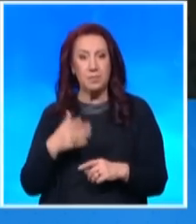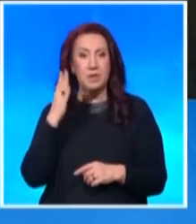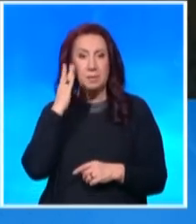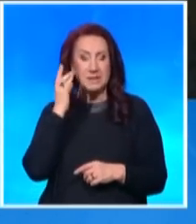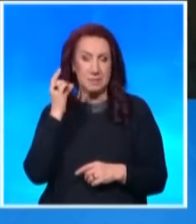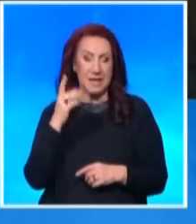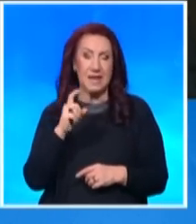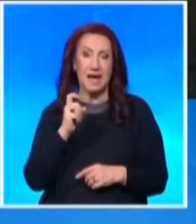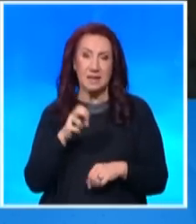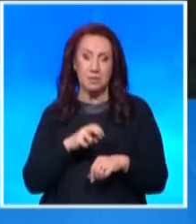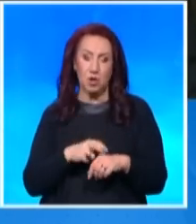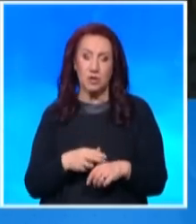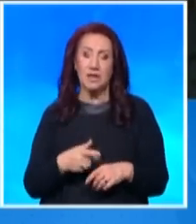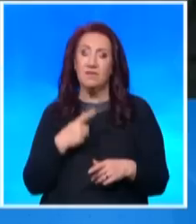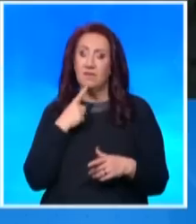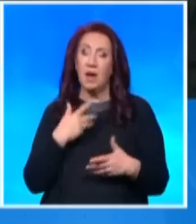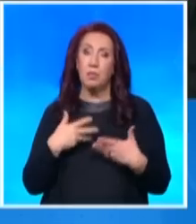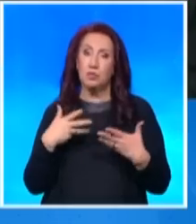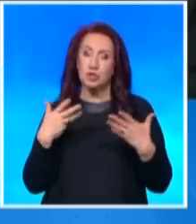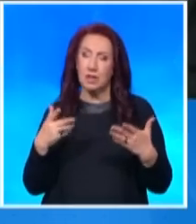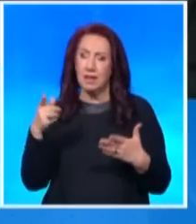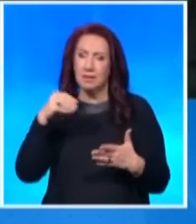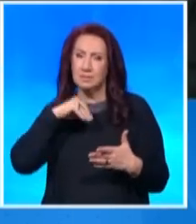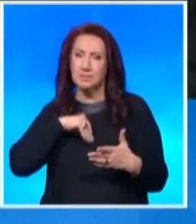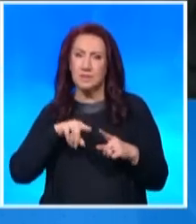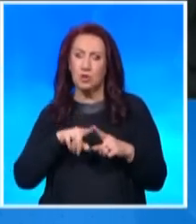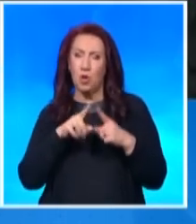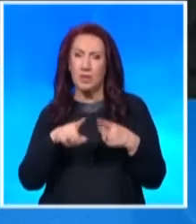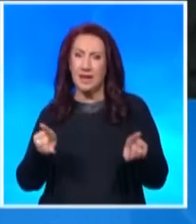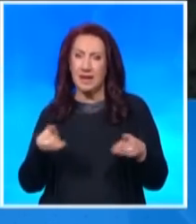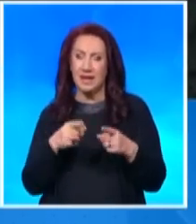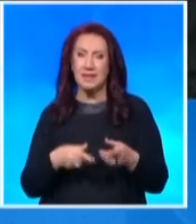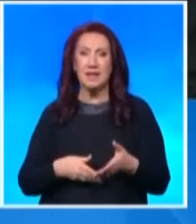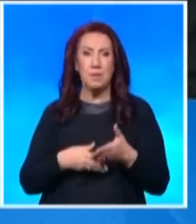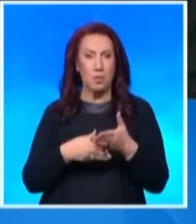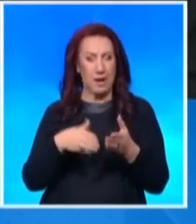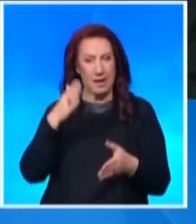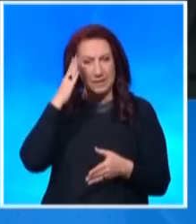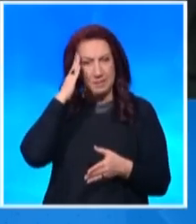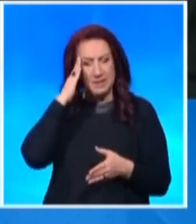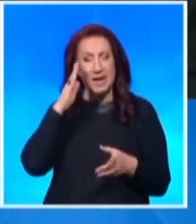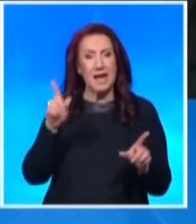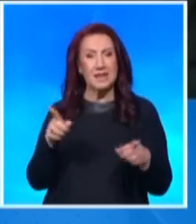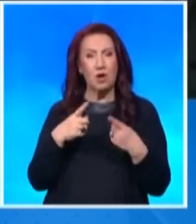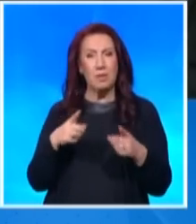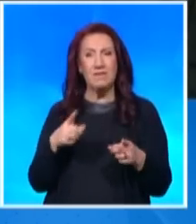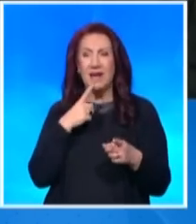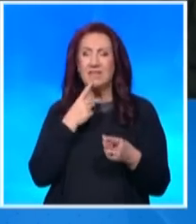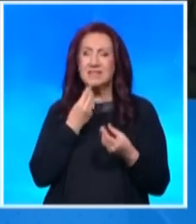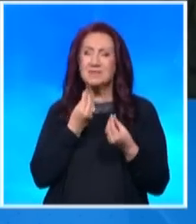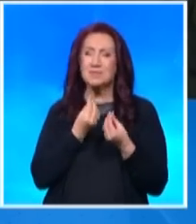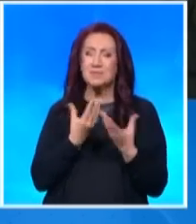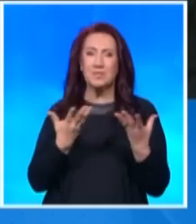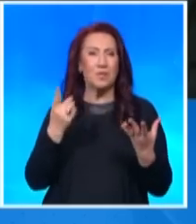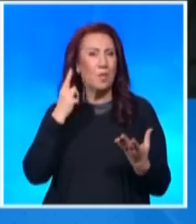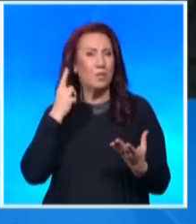Донев му пожела диригентът в него да помага на министъра да управлява в съзвучие сферата на културата. А иначе